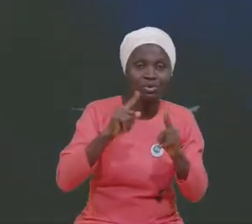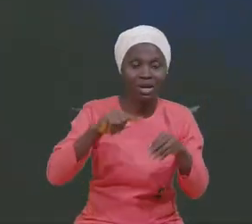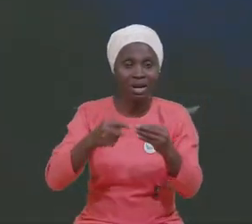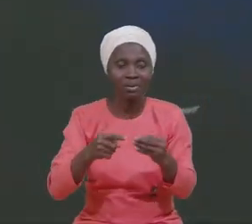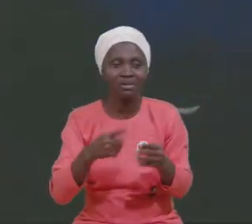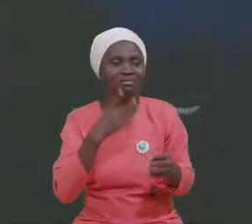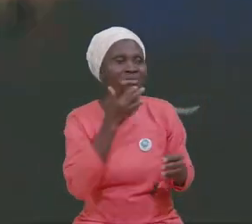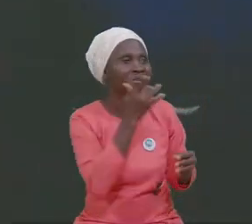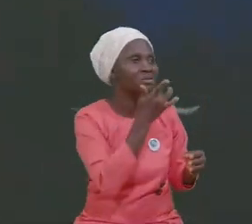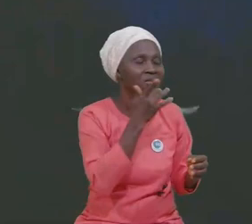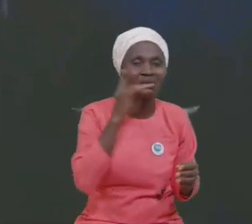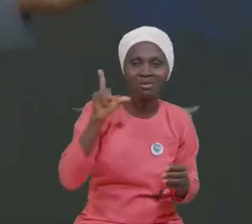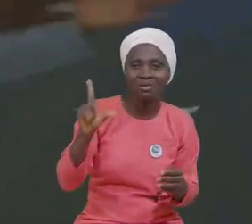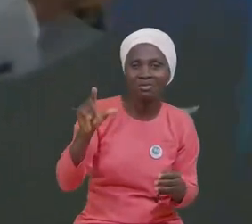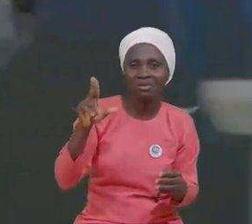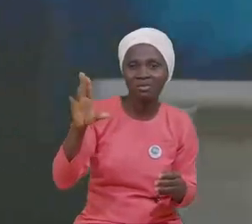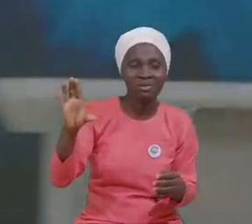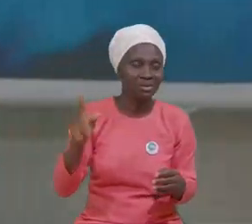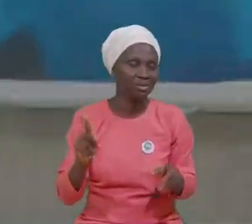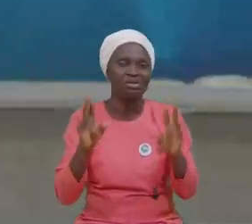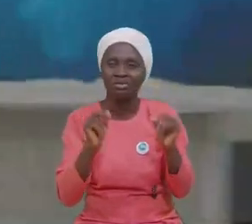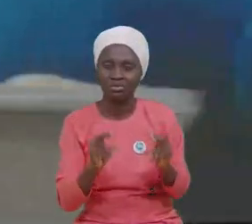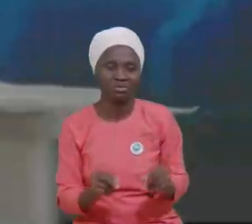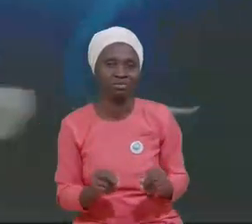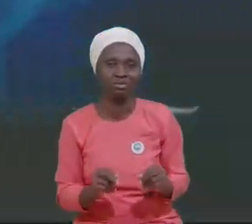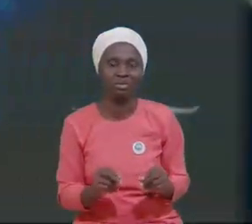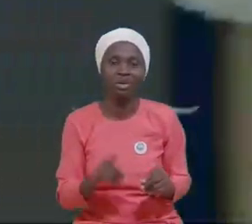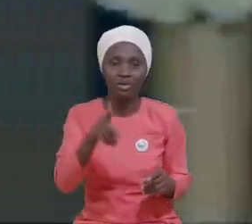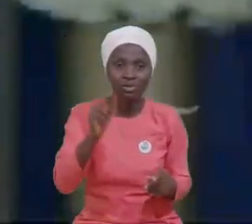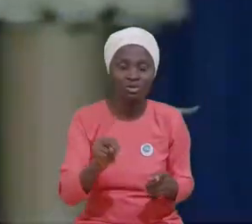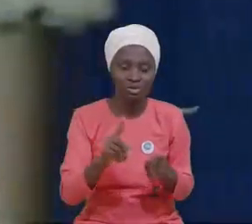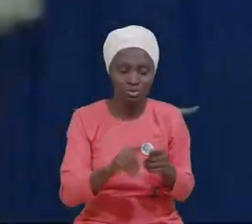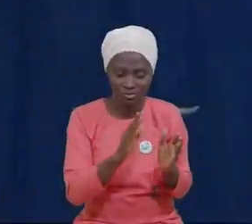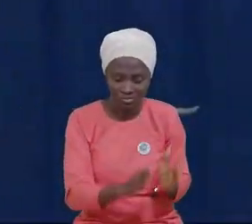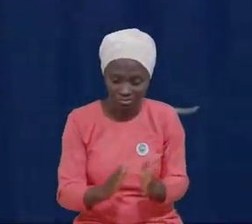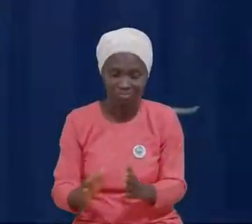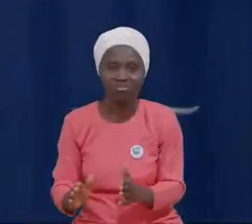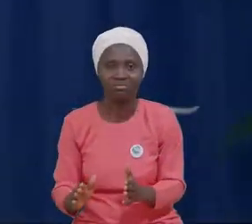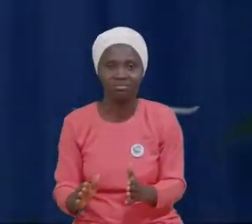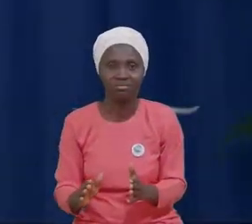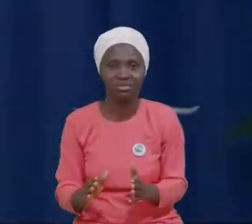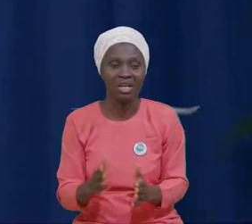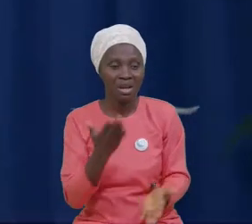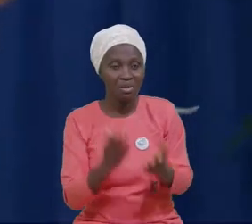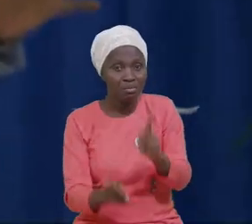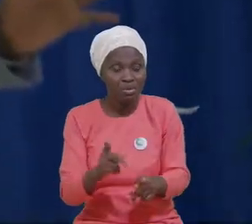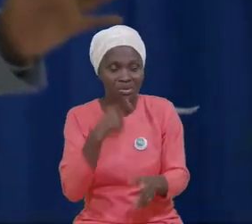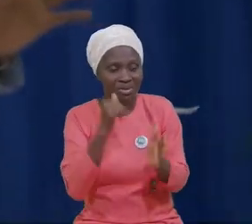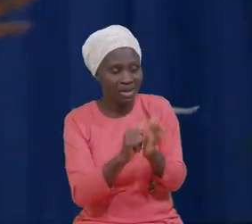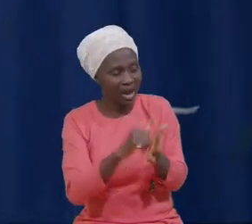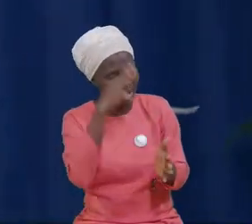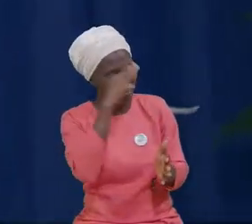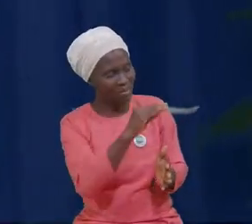préparation rencontre l'opportunité que tu pourras évoluer. On dit, ah, l'homme, il est chanceux. Hein? Non.